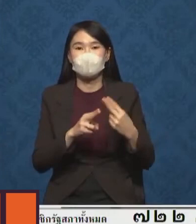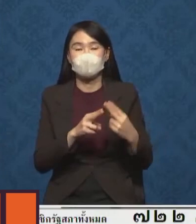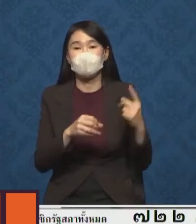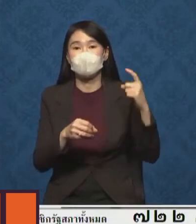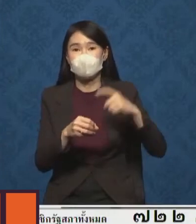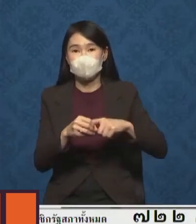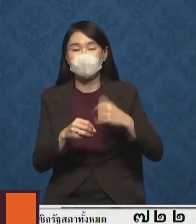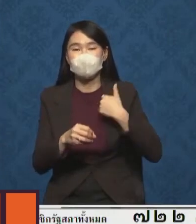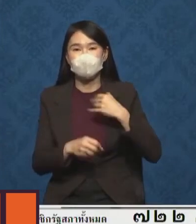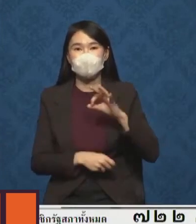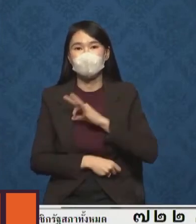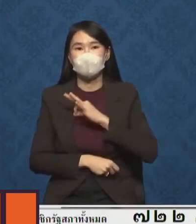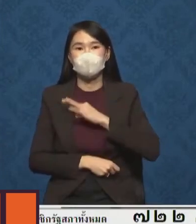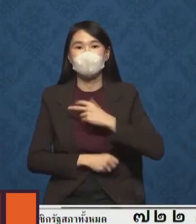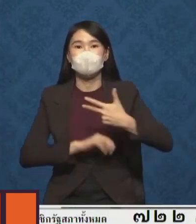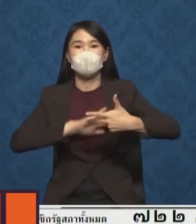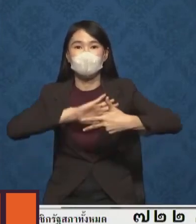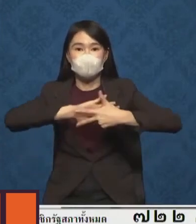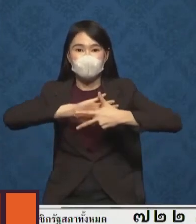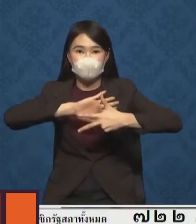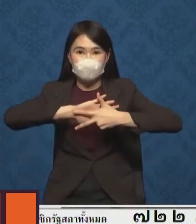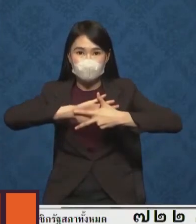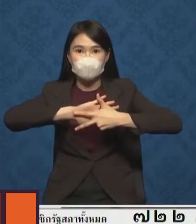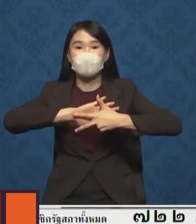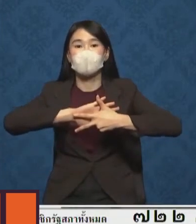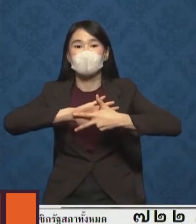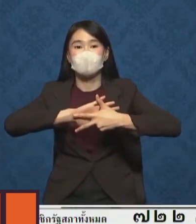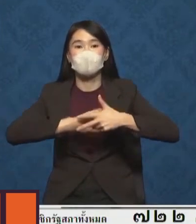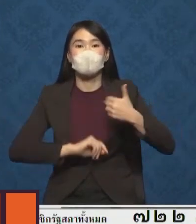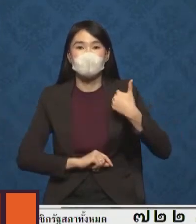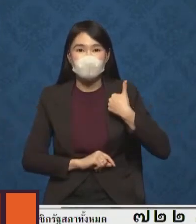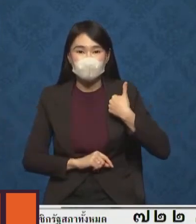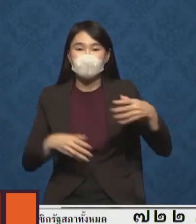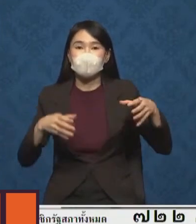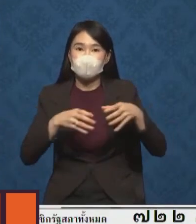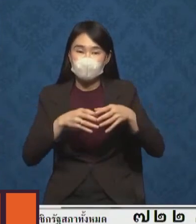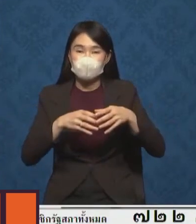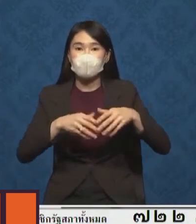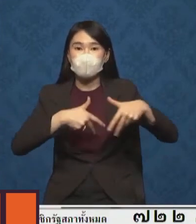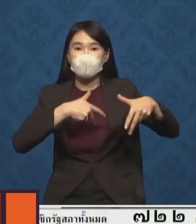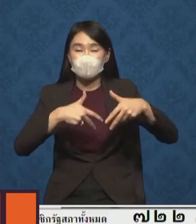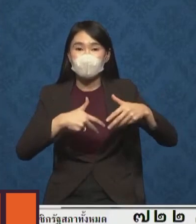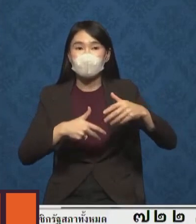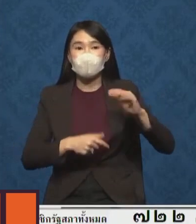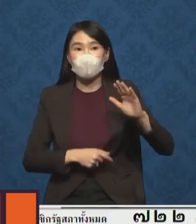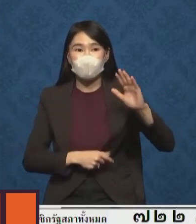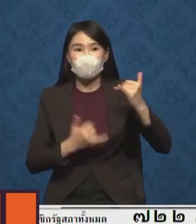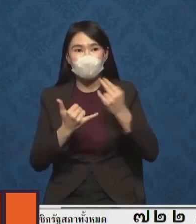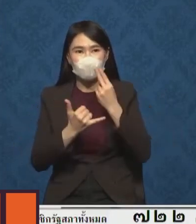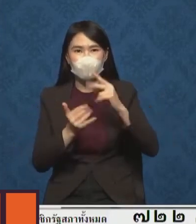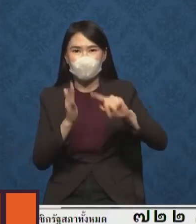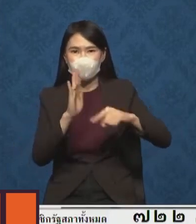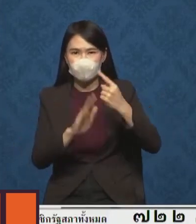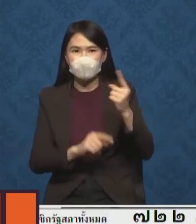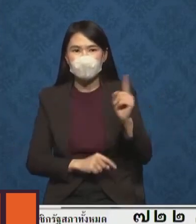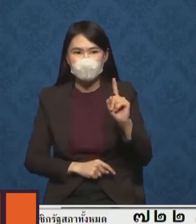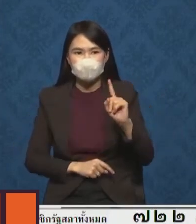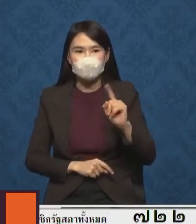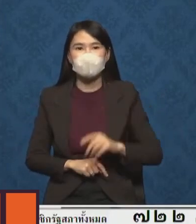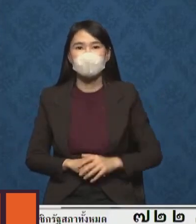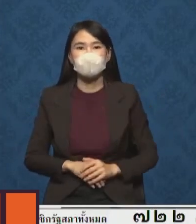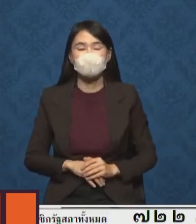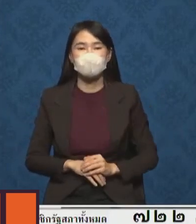ชิกพัก เสรีย์รวมไทยและเพื่อนสมาชิกพักปรชาชาติทผมตองเริ่มต้นแบบนี้ครับ